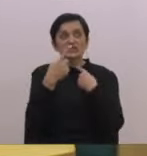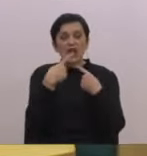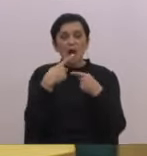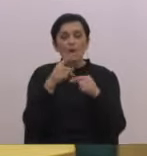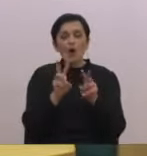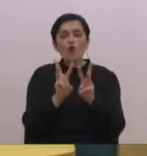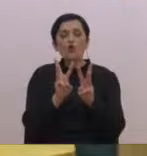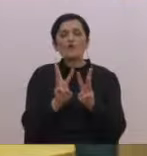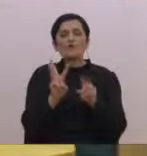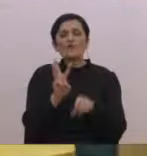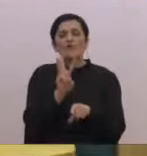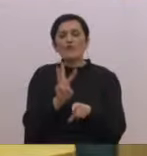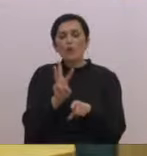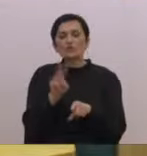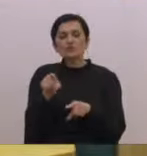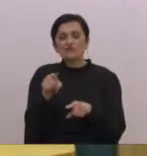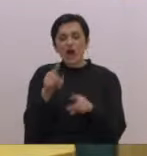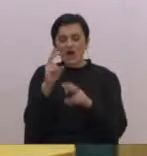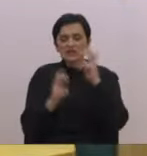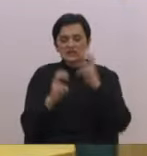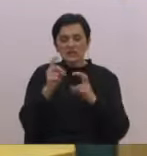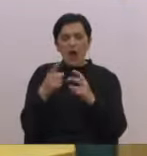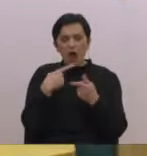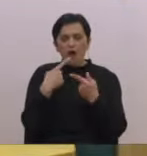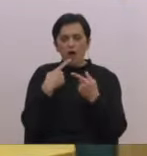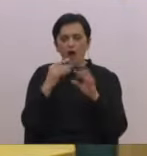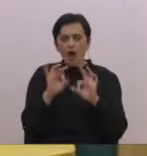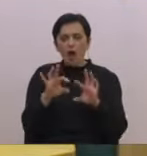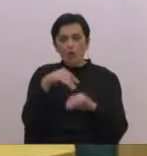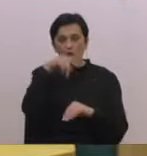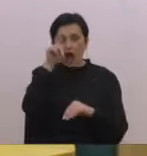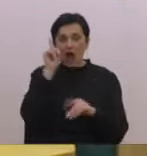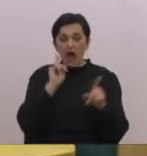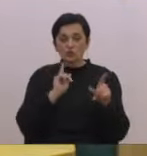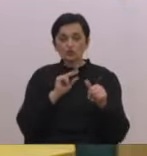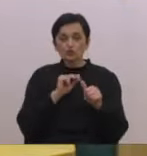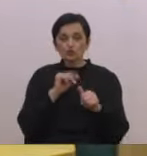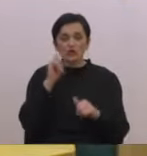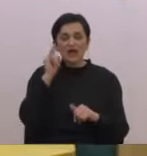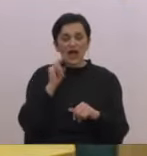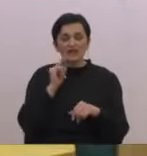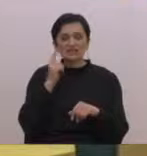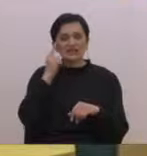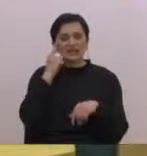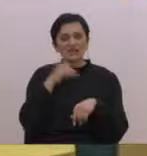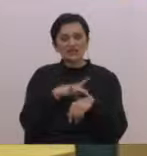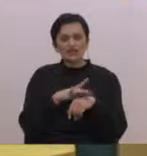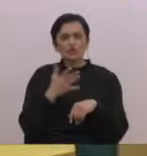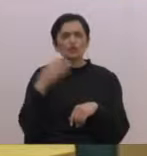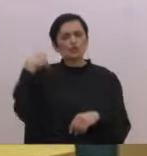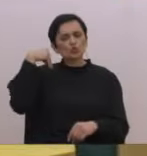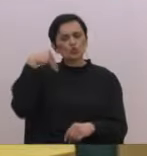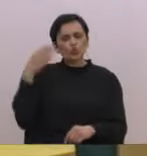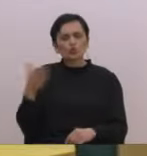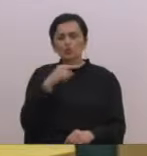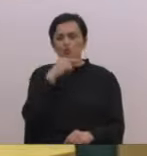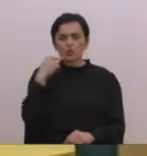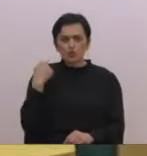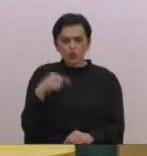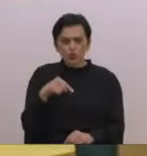Volkswagenis tsarmoebas magalitat aukhsenit rom Azerbaijani, Somkheti, Khazakheti, Khirgizeti, ra vichi Turkheti,